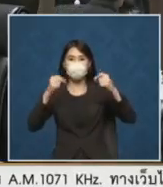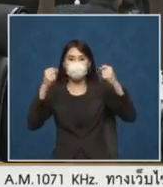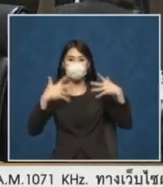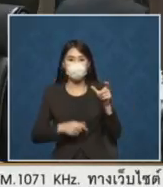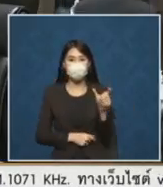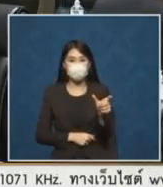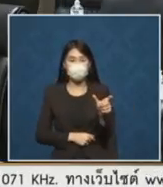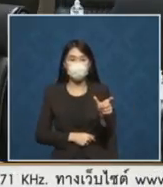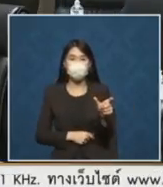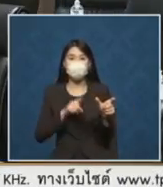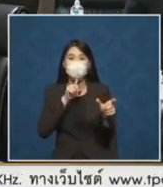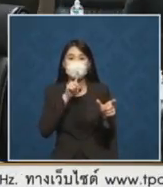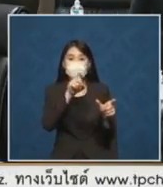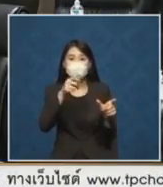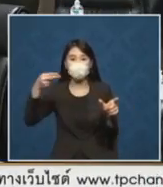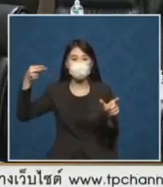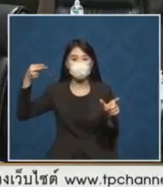ครับ